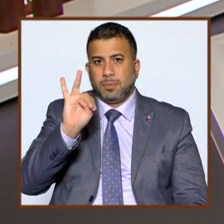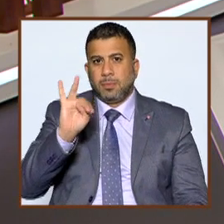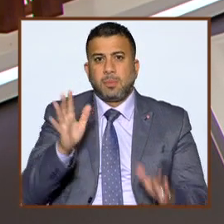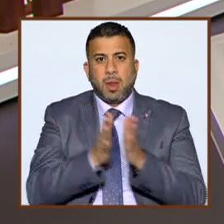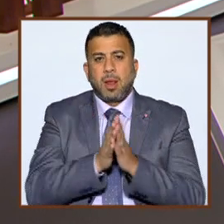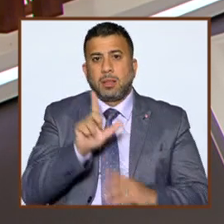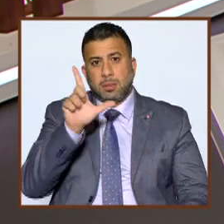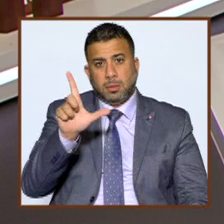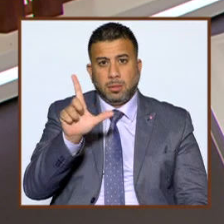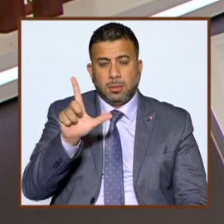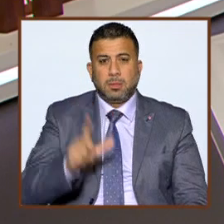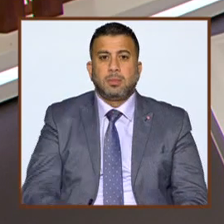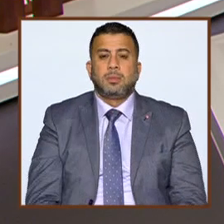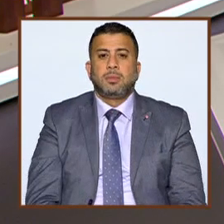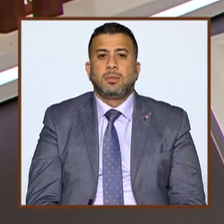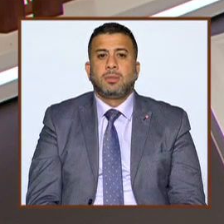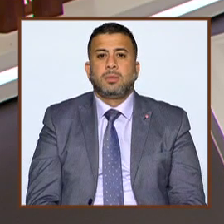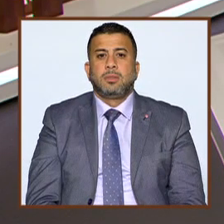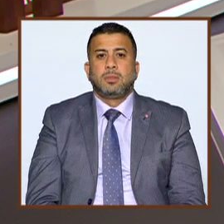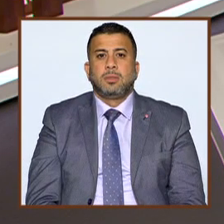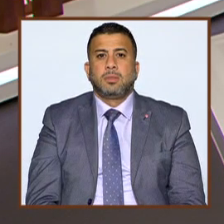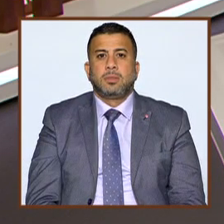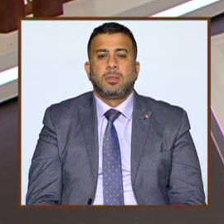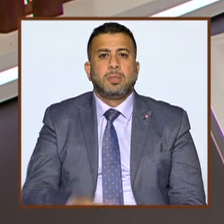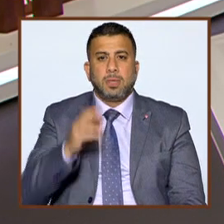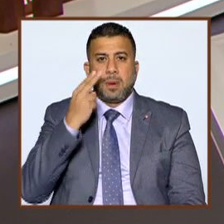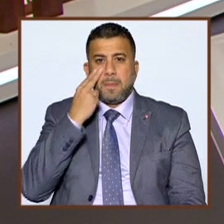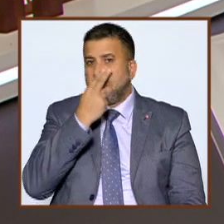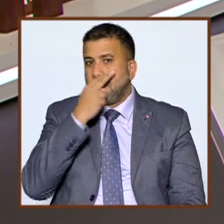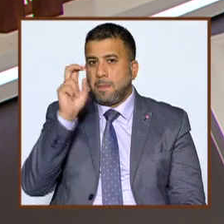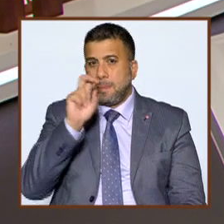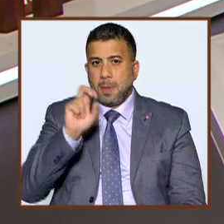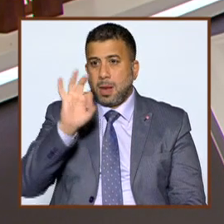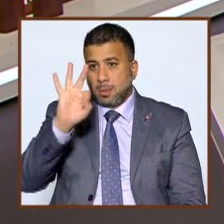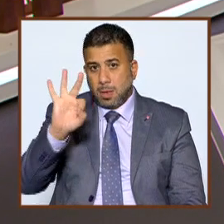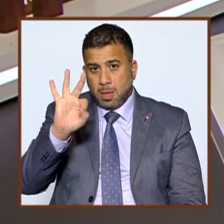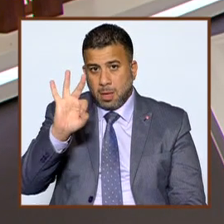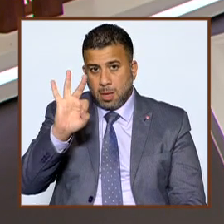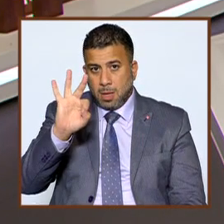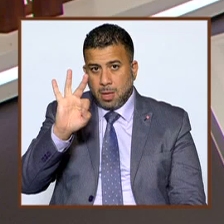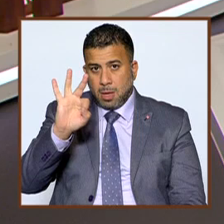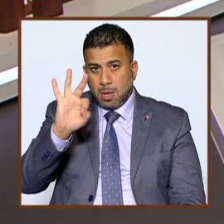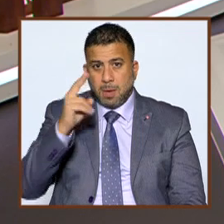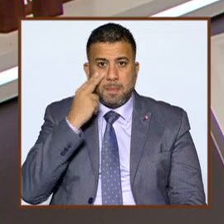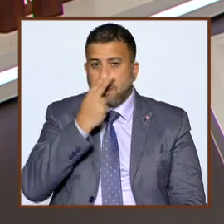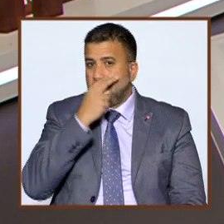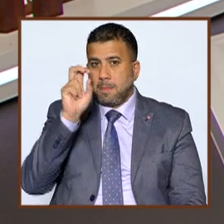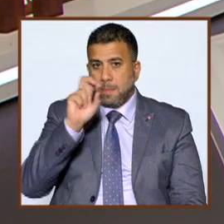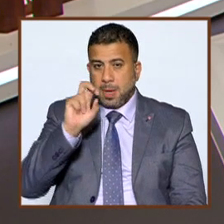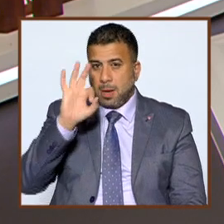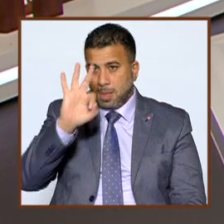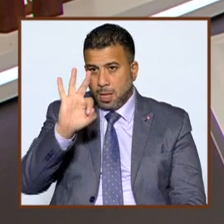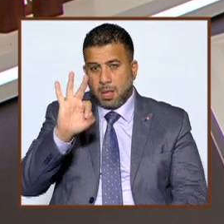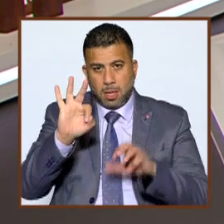هالفعل صحيح ولا؟ صليت السنة بعد المغرب؟ هي صليت صلاة المغرب والسنة